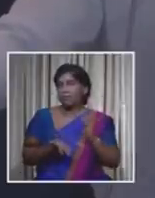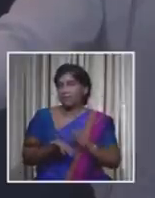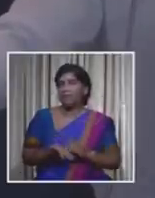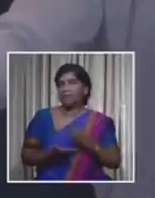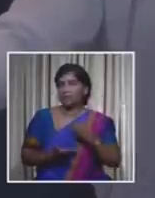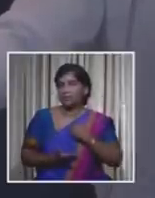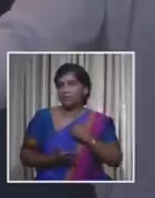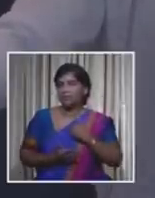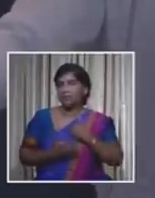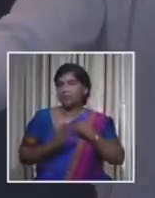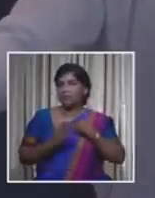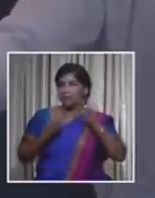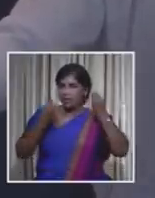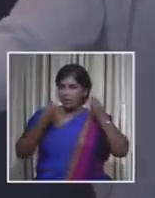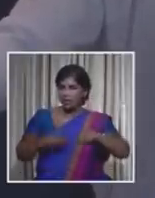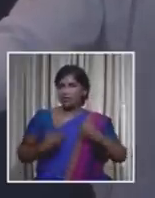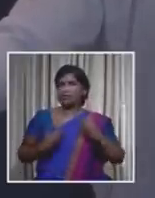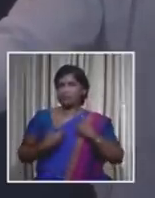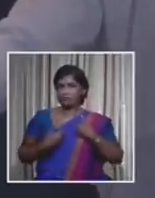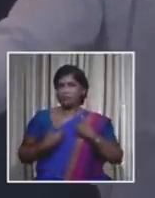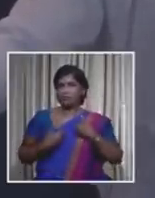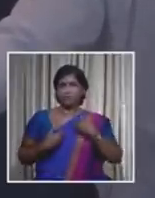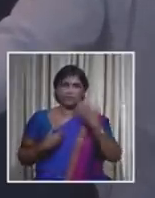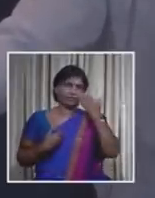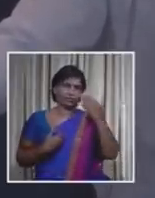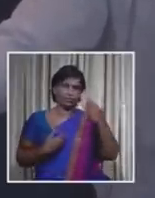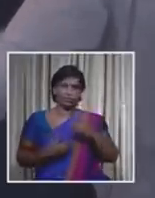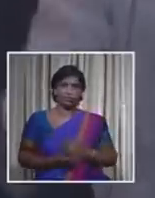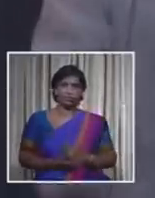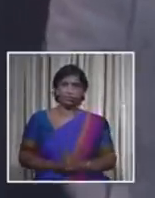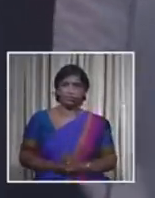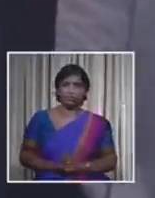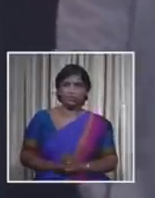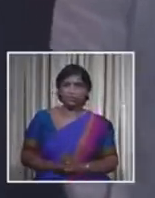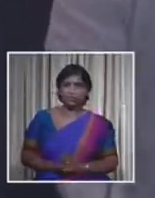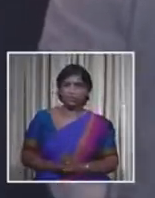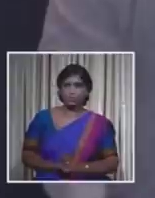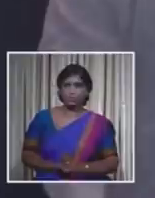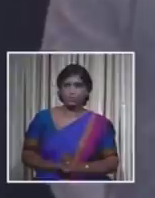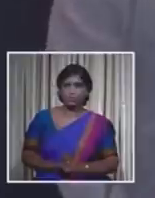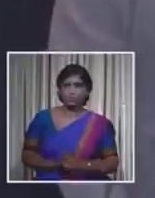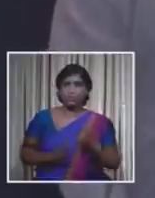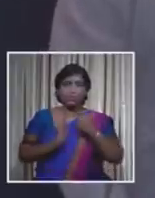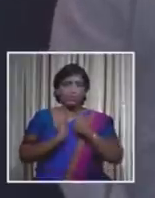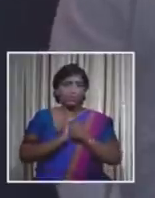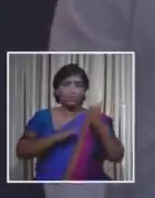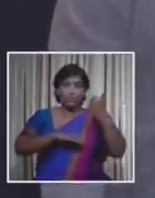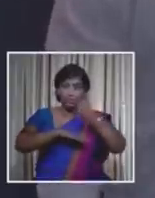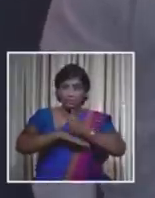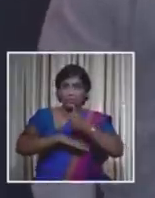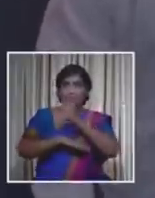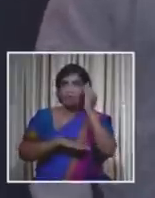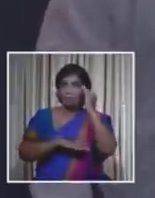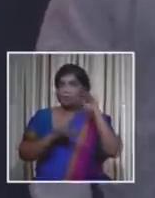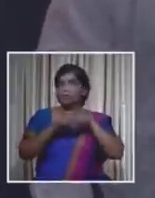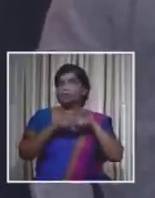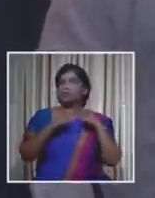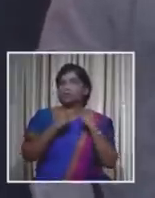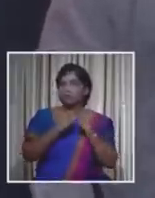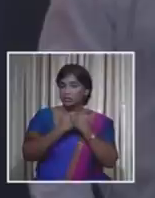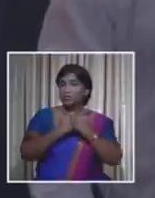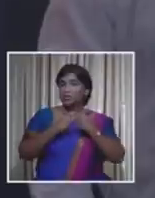මගේ වරප්‍රසාද අහිමිවීමක් සිද්ධ වෙනවා මෙතන. අරු සභාපතිතුමිය කාන්තා සංසදයේ